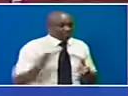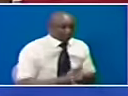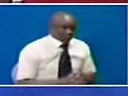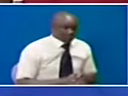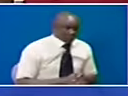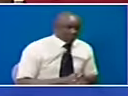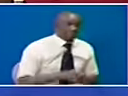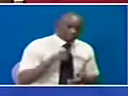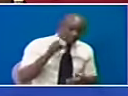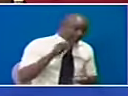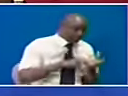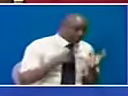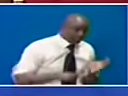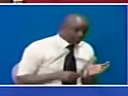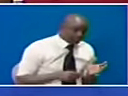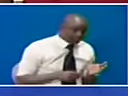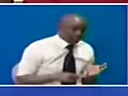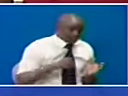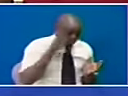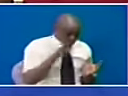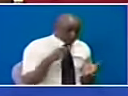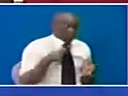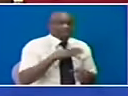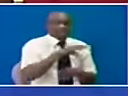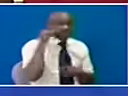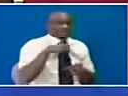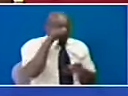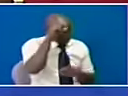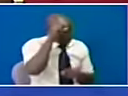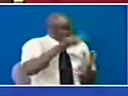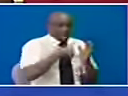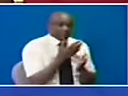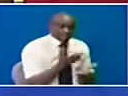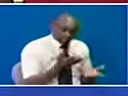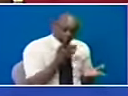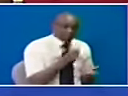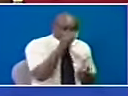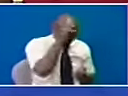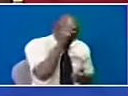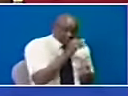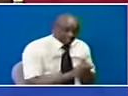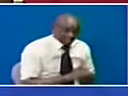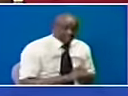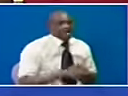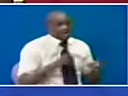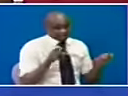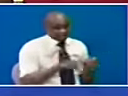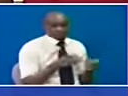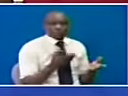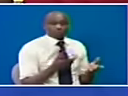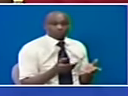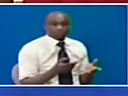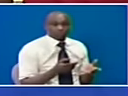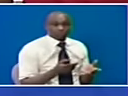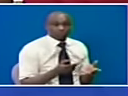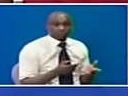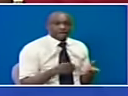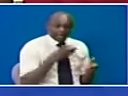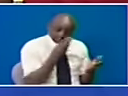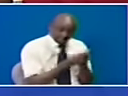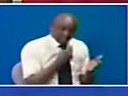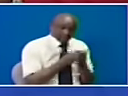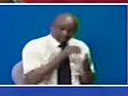hospitali, unaona hilo pia ni jambo utakuwa unaibia serikali masaa na unaiba hata unaibia serikali masaa na kuiba pia pesa